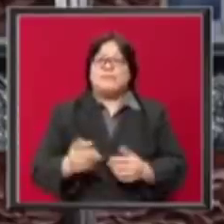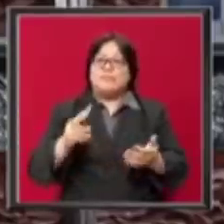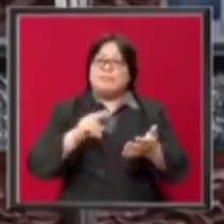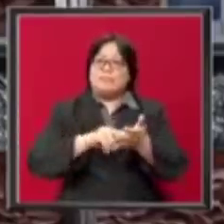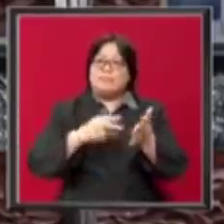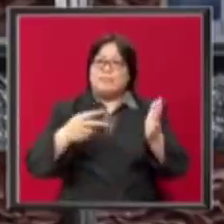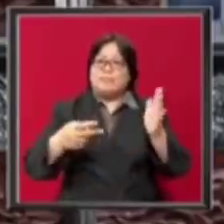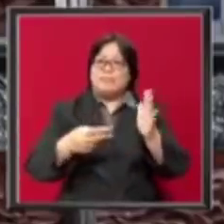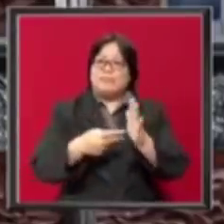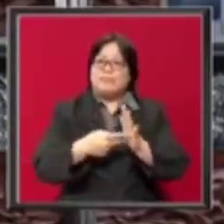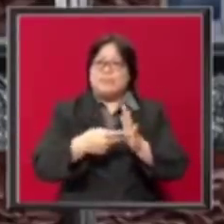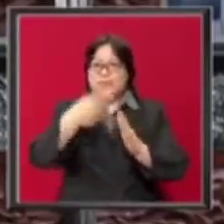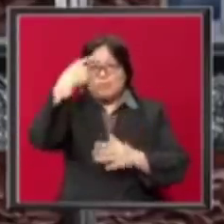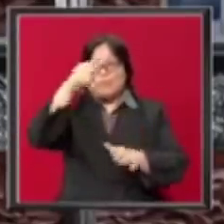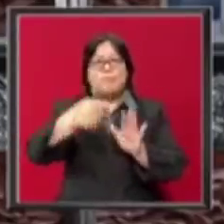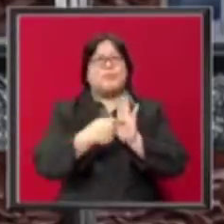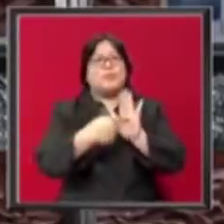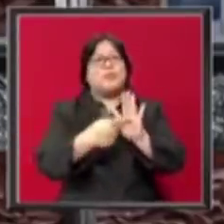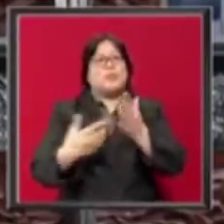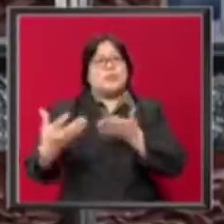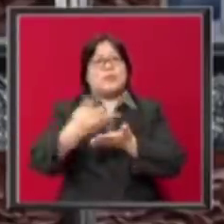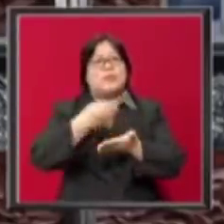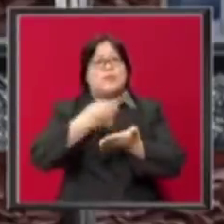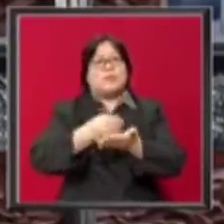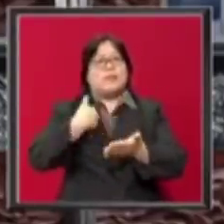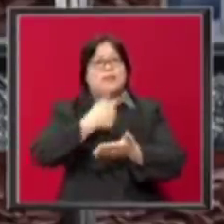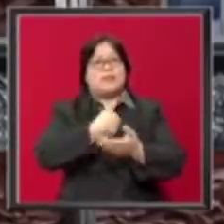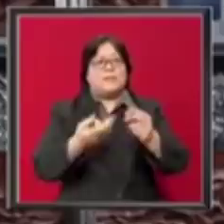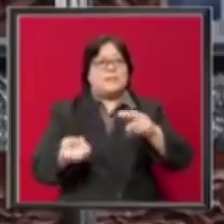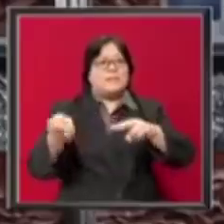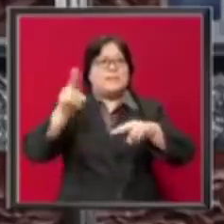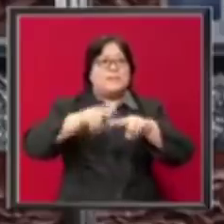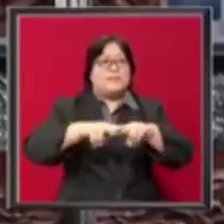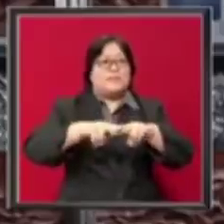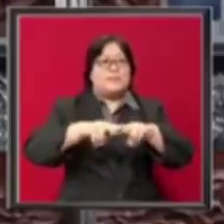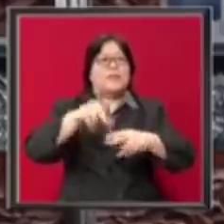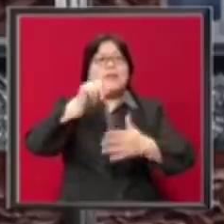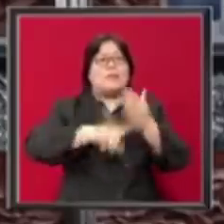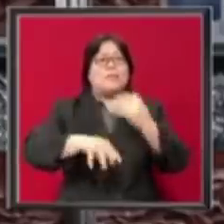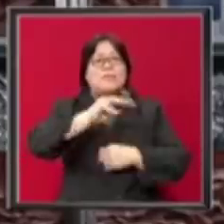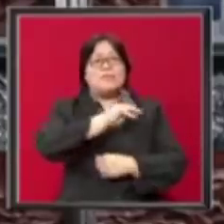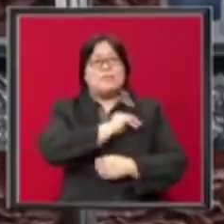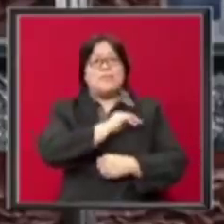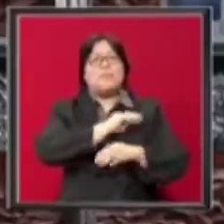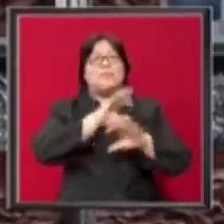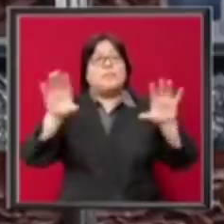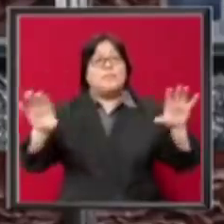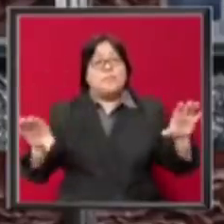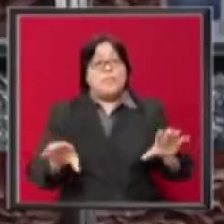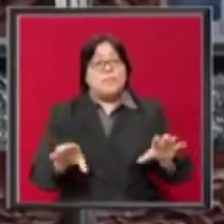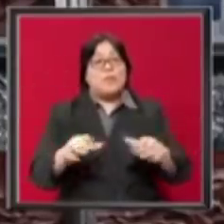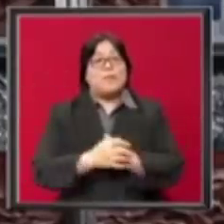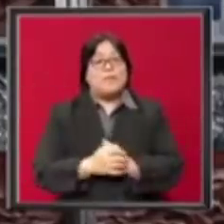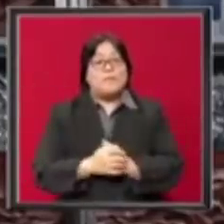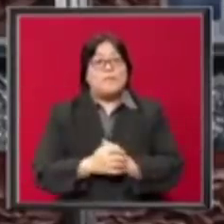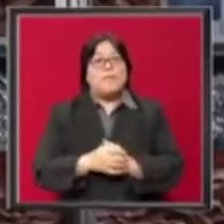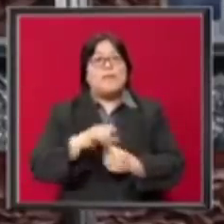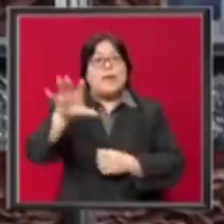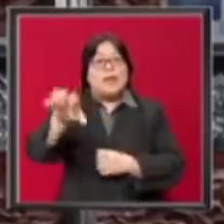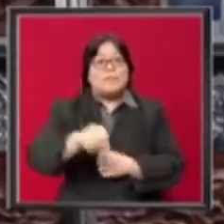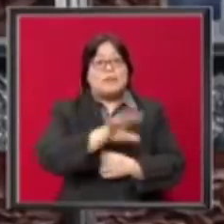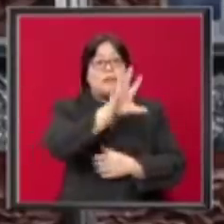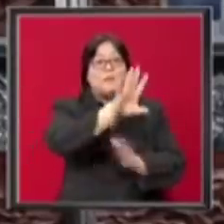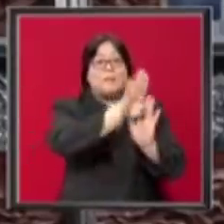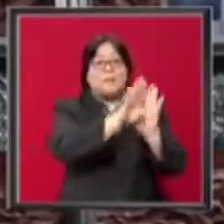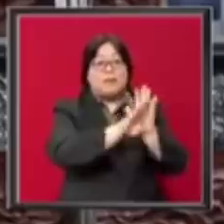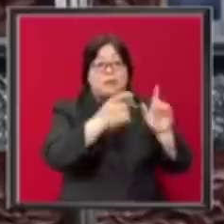Maknanya, untuk menunjukkan pendapatan kita bertambah, apa yang Menteri Kewangan lakukan ialah mengambil 5 bilion